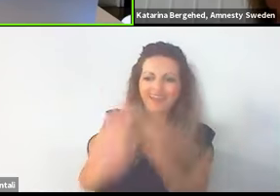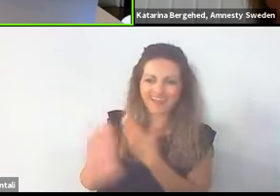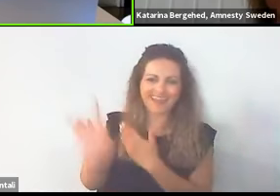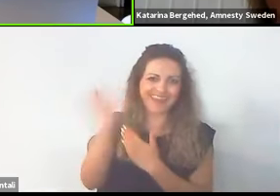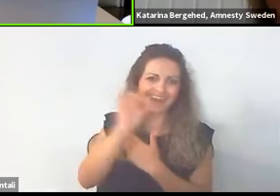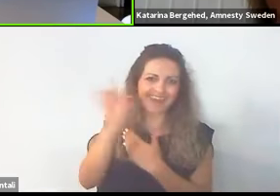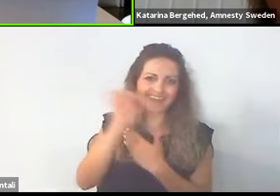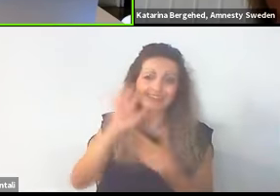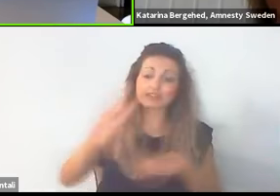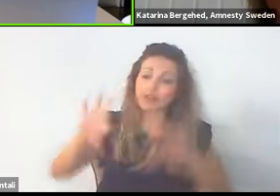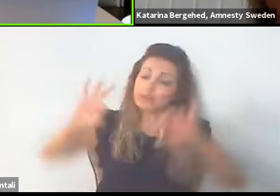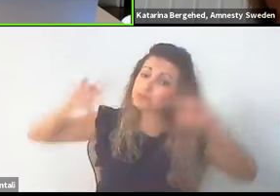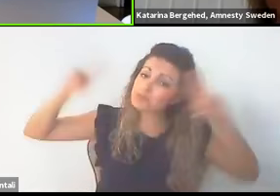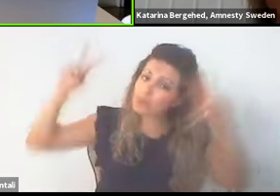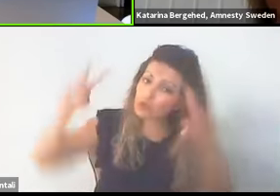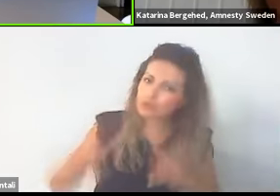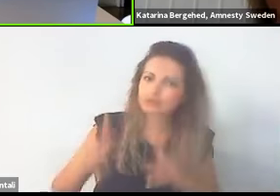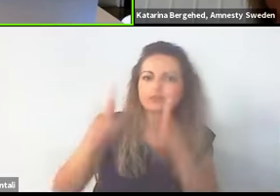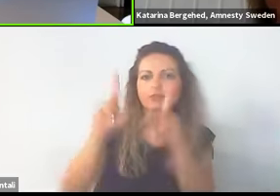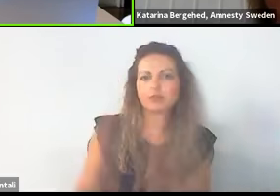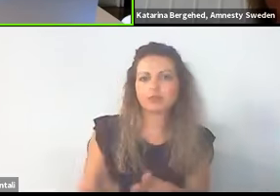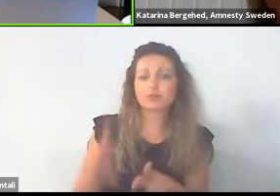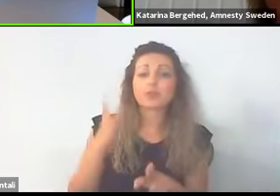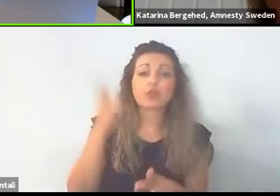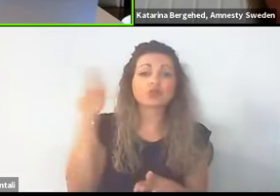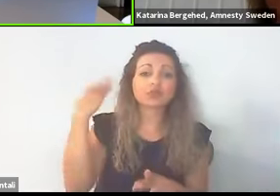Αμνηστία στη Σουηδία